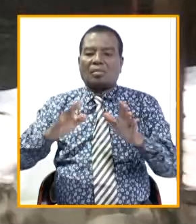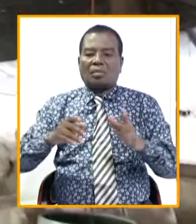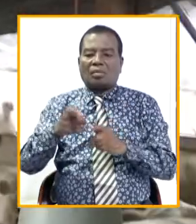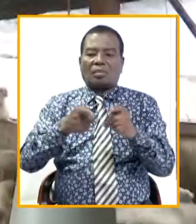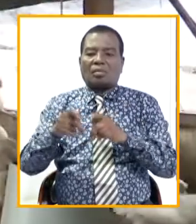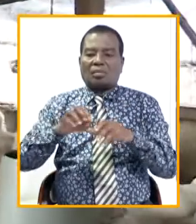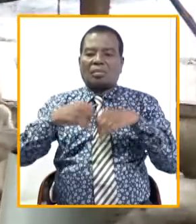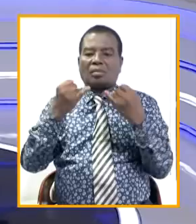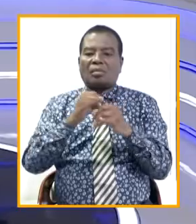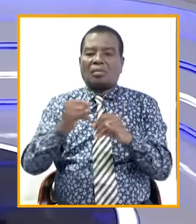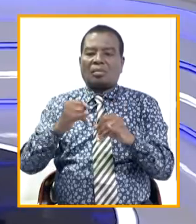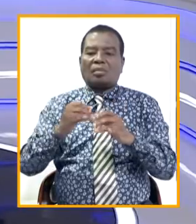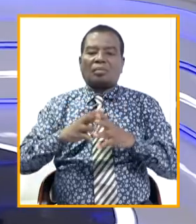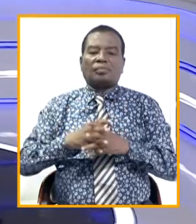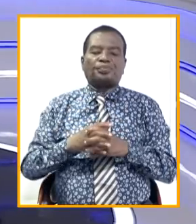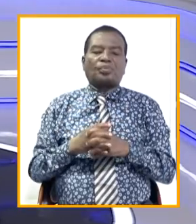gestion d'entreprise.